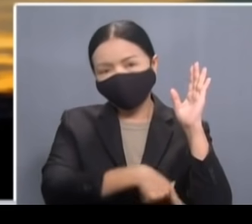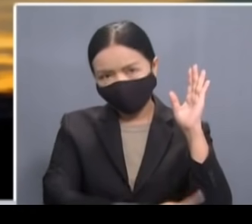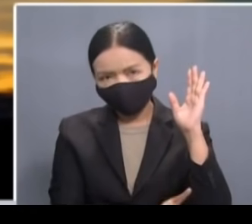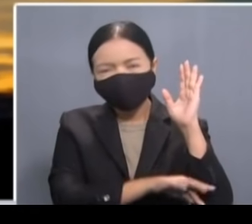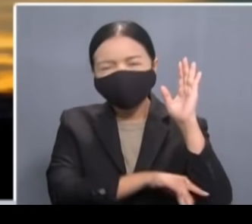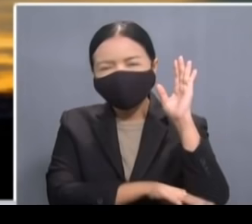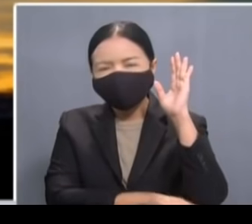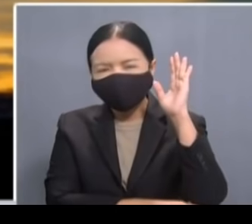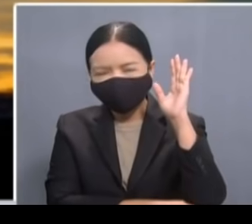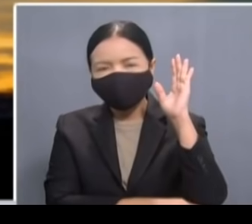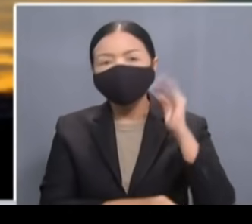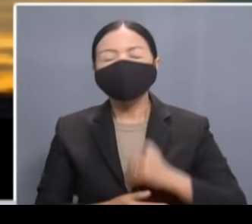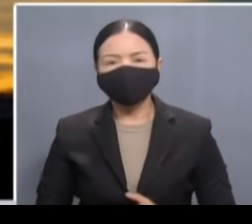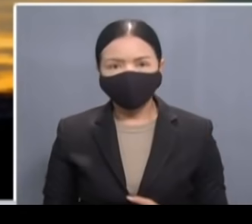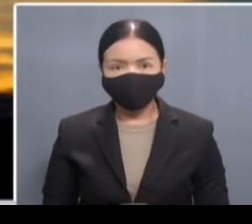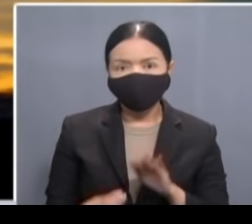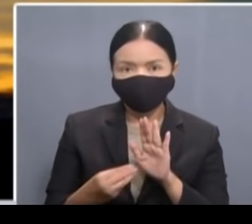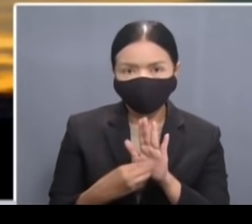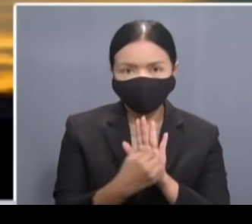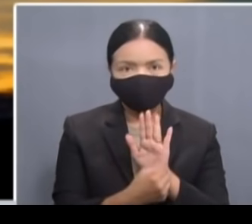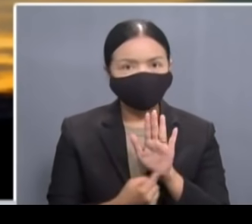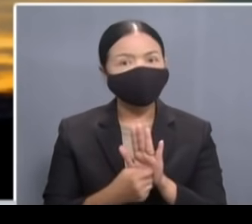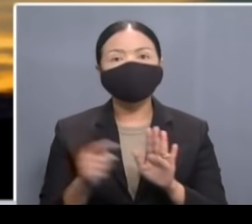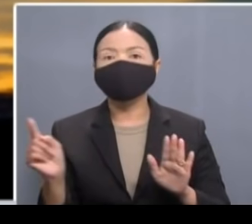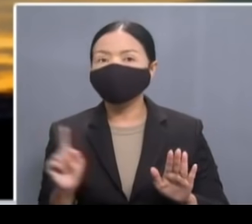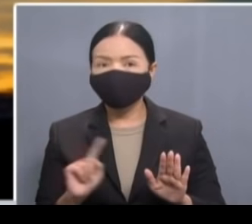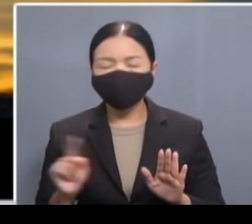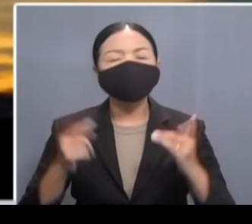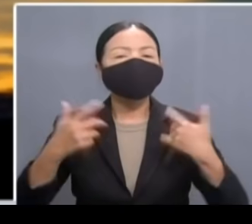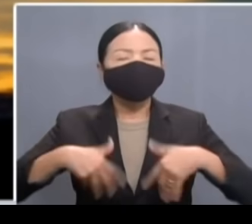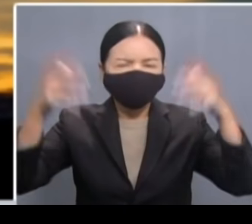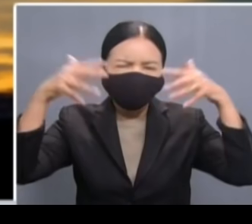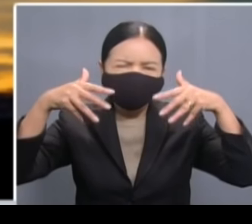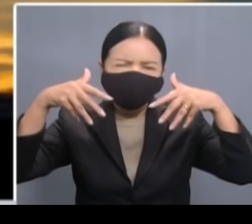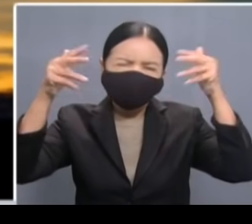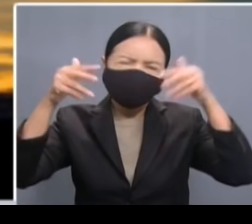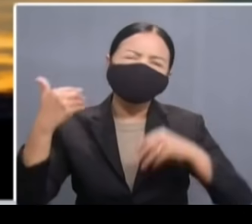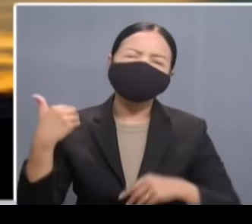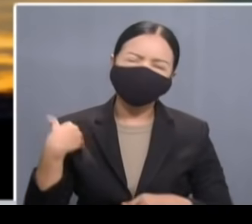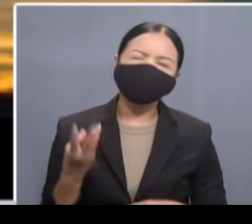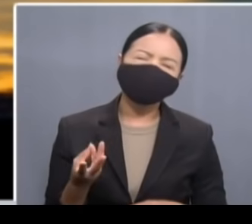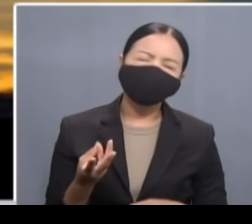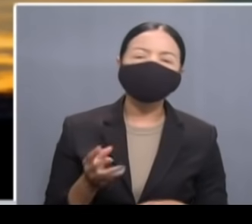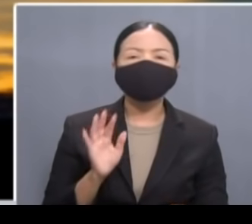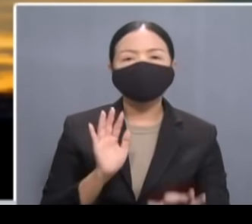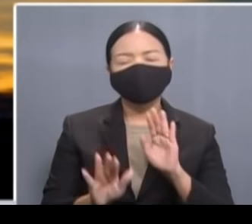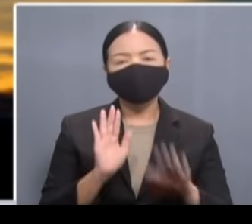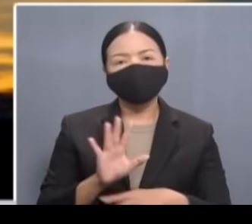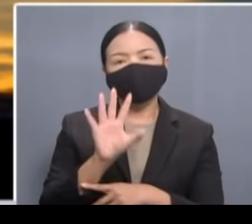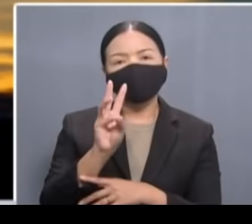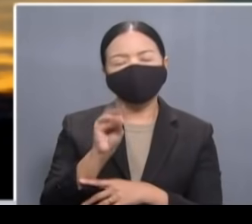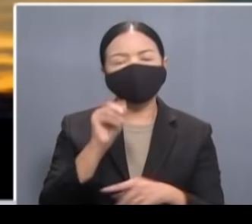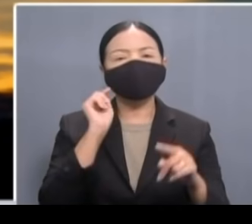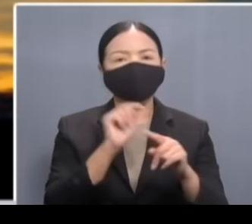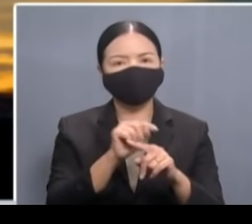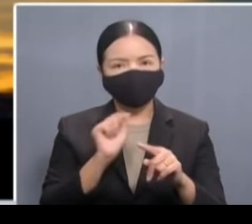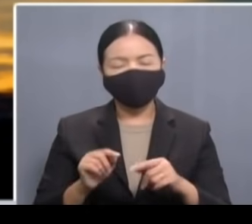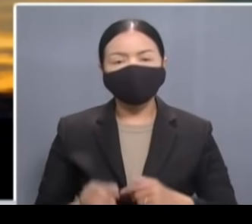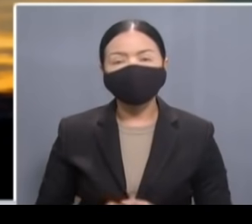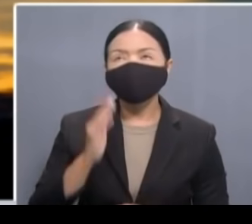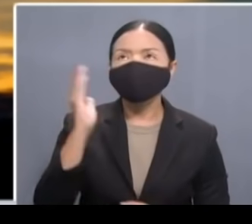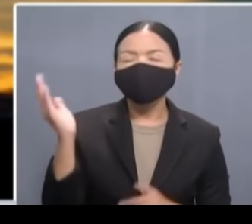ไปเลยนะฮะส่วนกรุงเทพมหานครและปริมณฑลของเราคนก็ลดลงนิดหน่อยค่ะตกร้อยละ 60ของพื้นที่